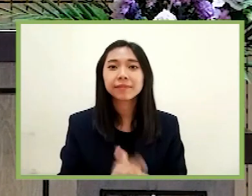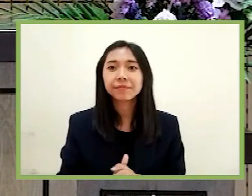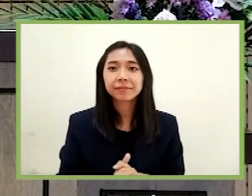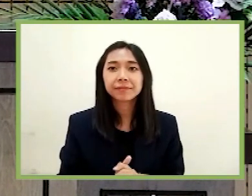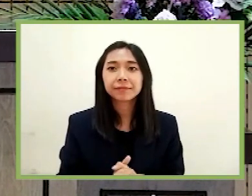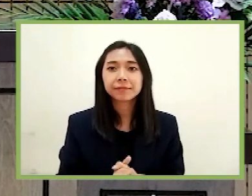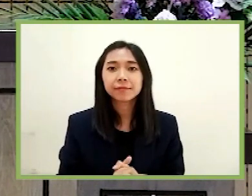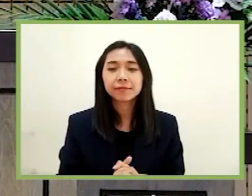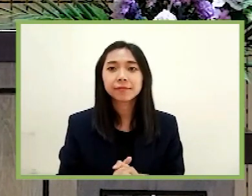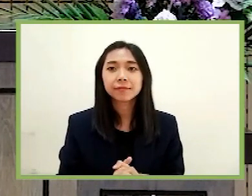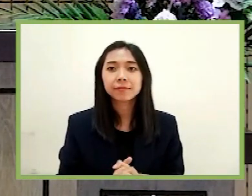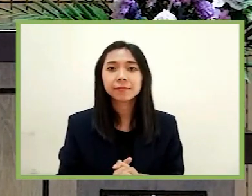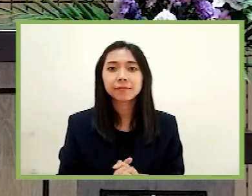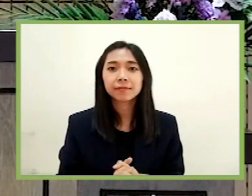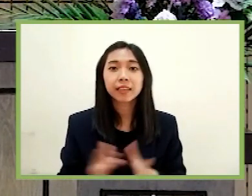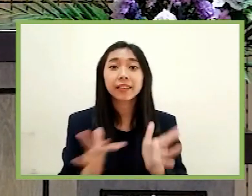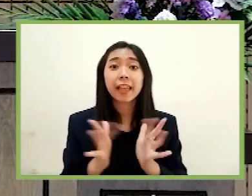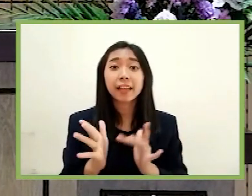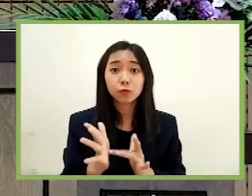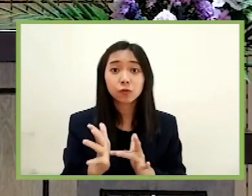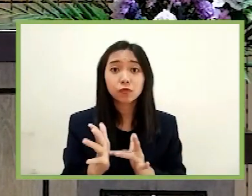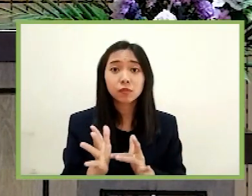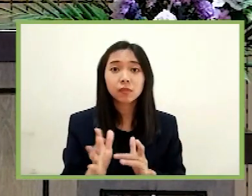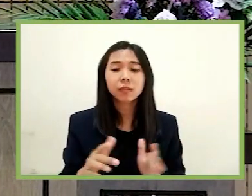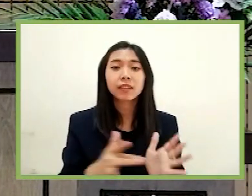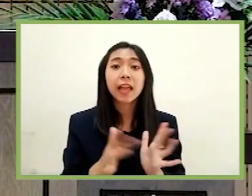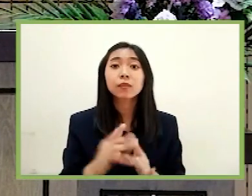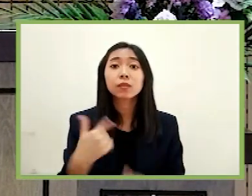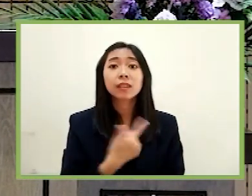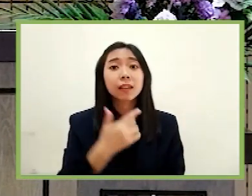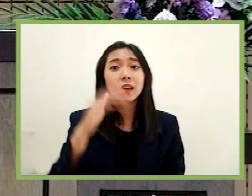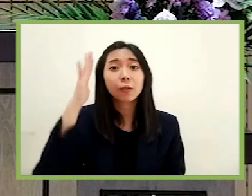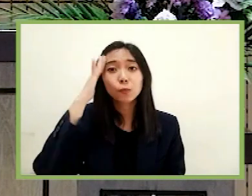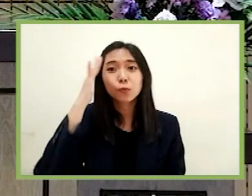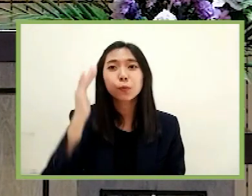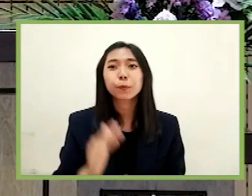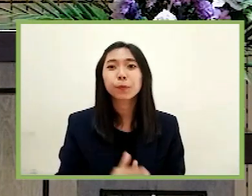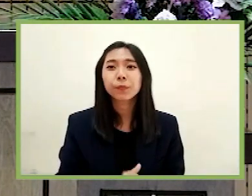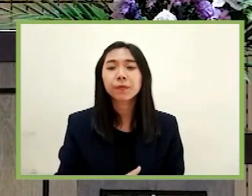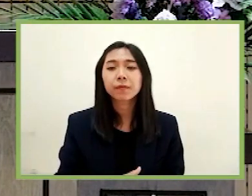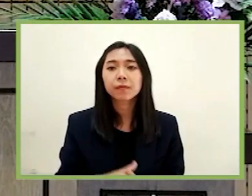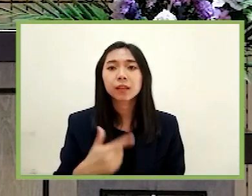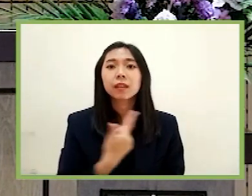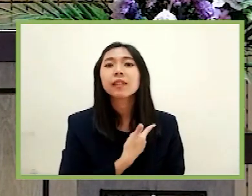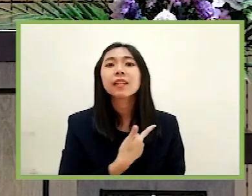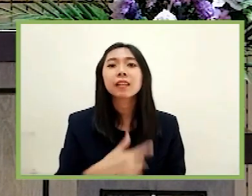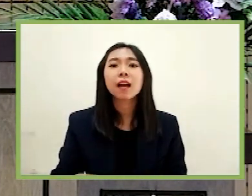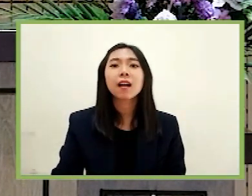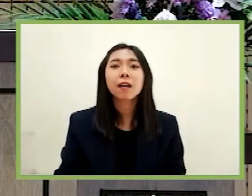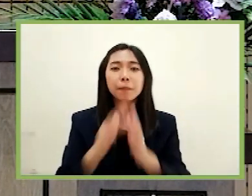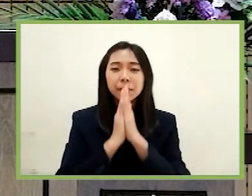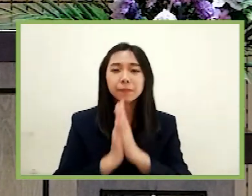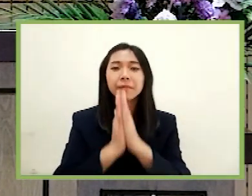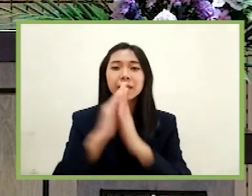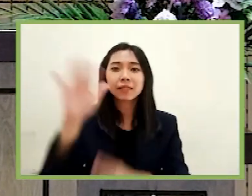Kristus saudara kita kenal Tuhan dan juruselamat kita kita mengabdi kepada-nya